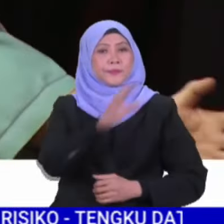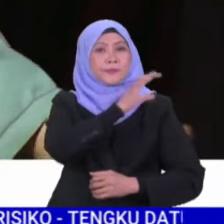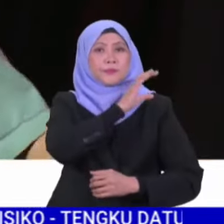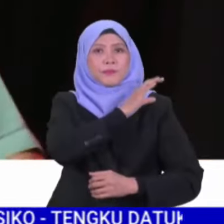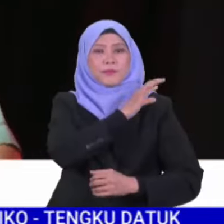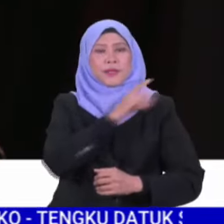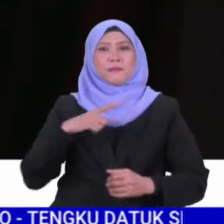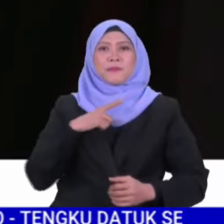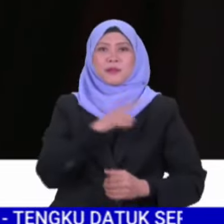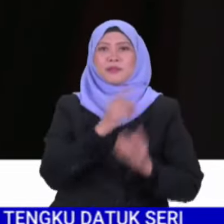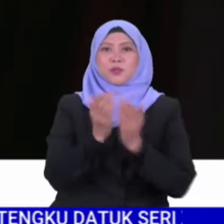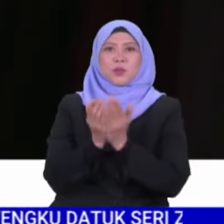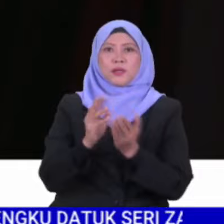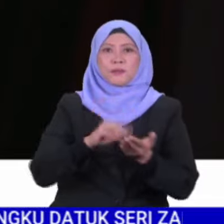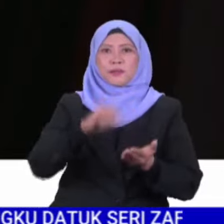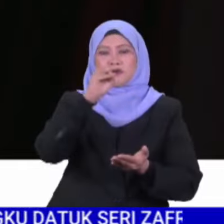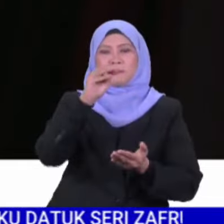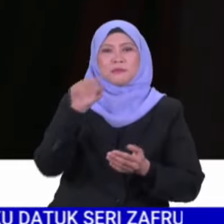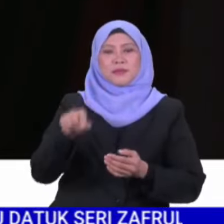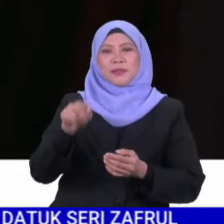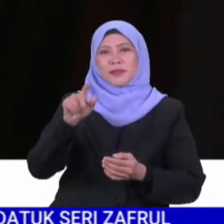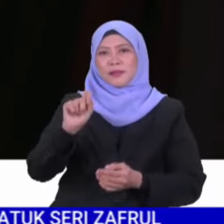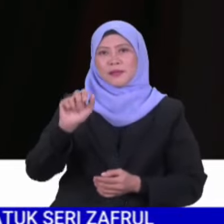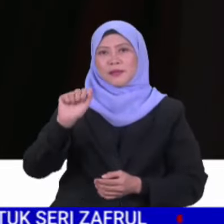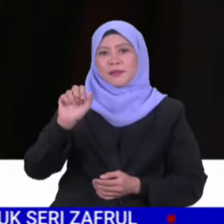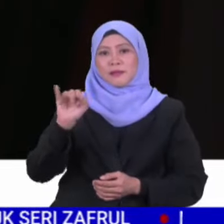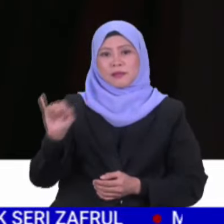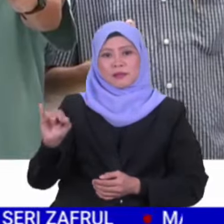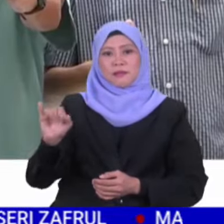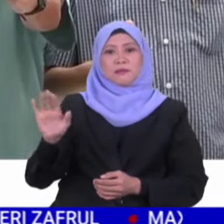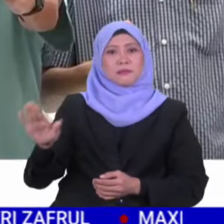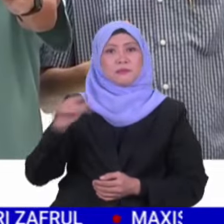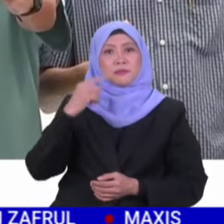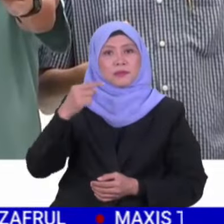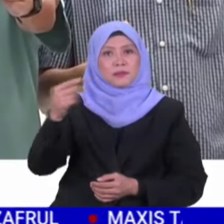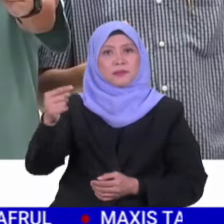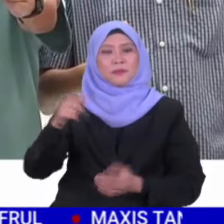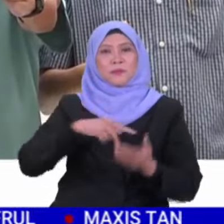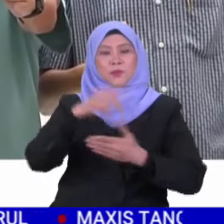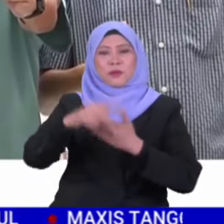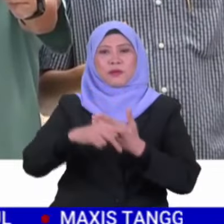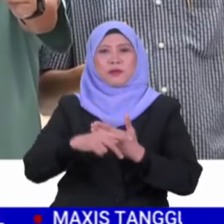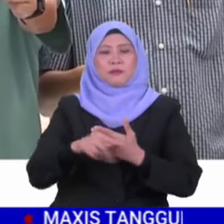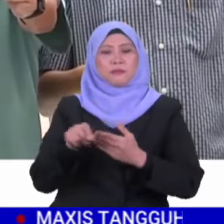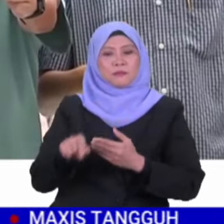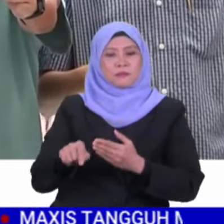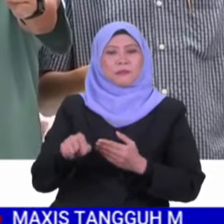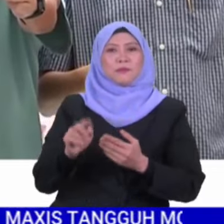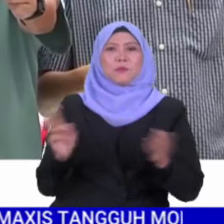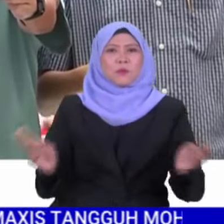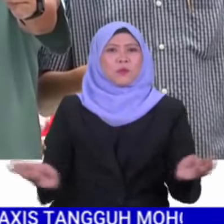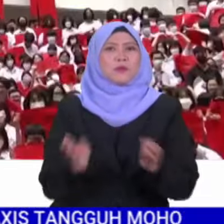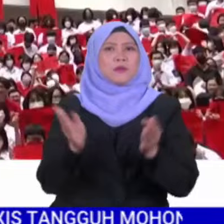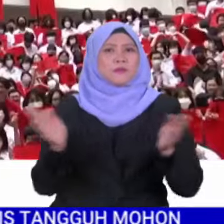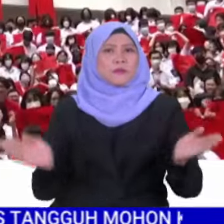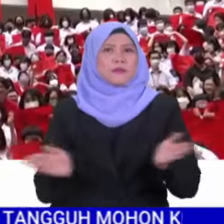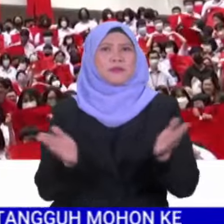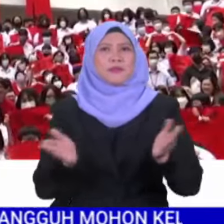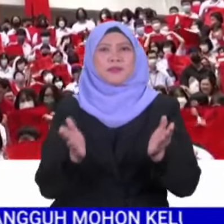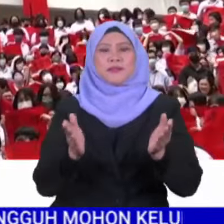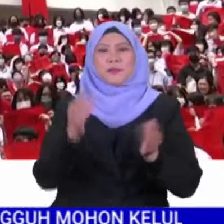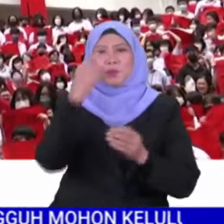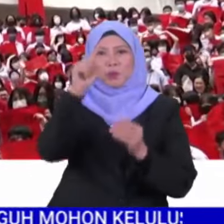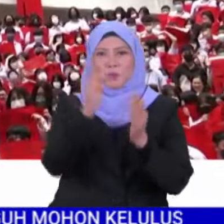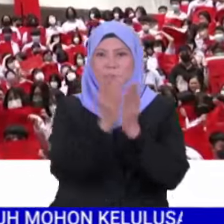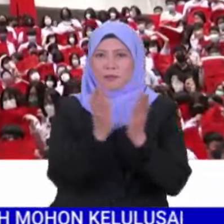Pengerusi Lembaga Sekolah Menengah Fun Yu, Tai Chin Hain berkata, program tersebut menjadi satu motivasi dan